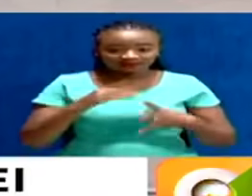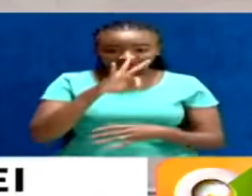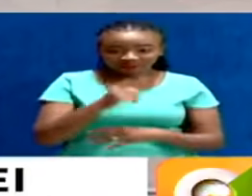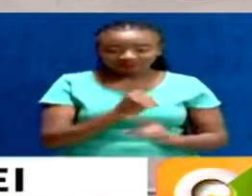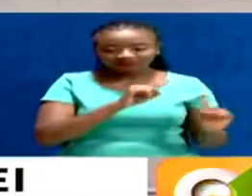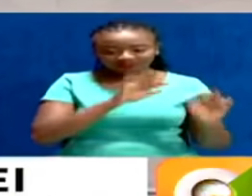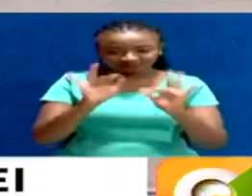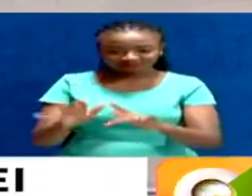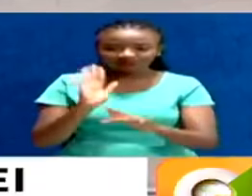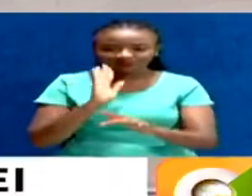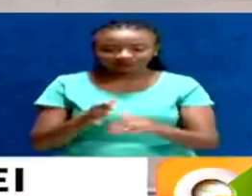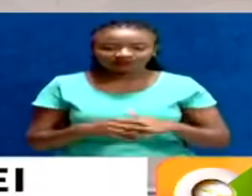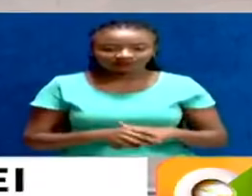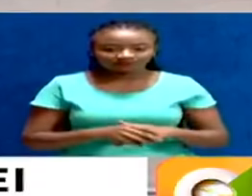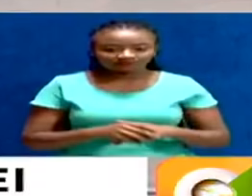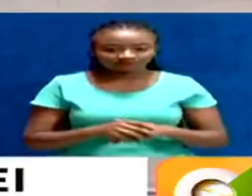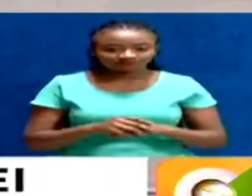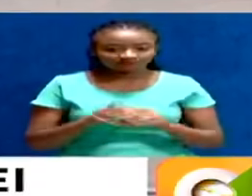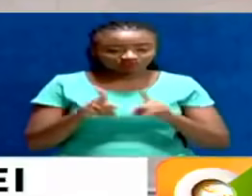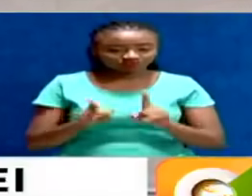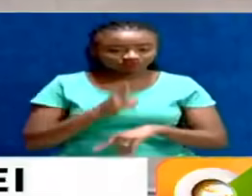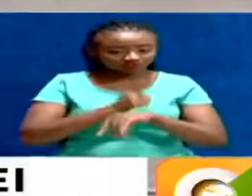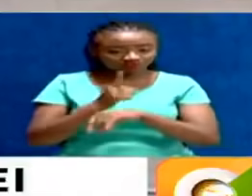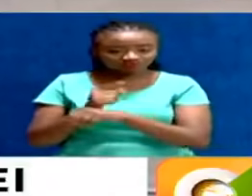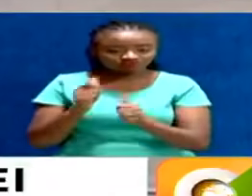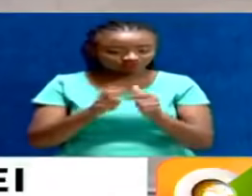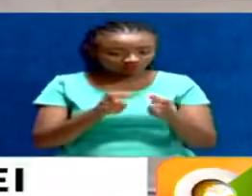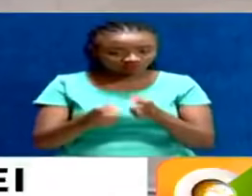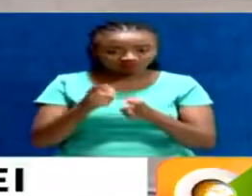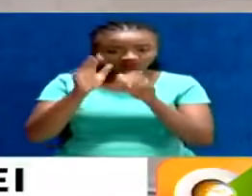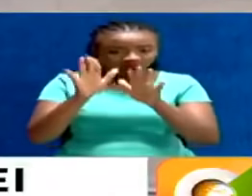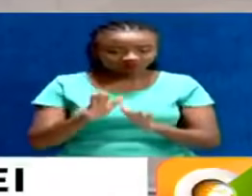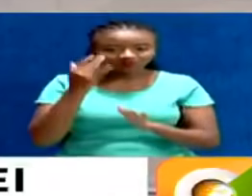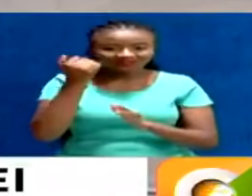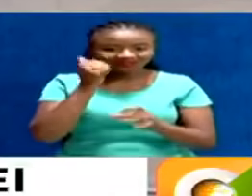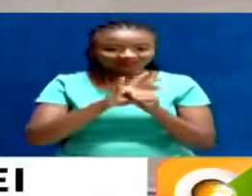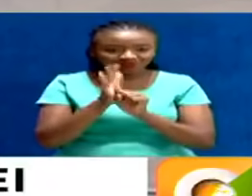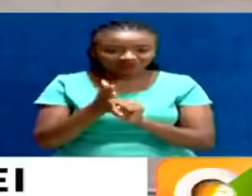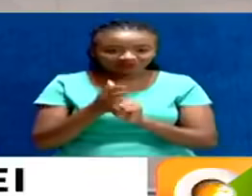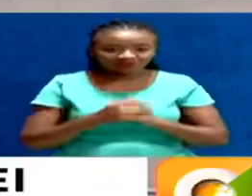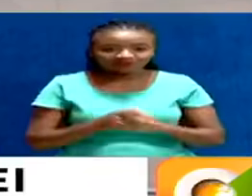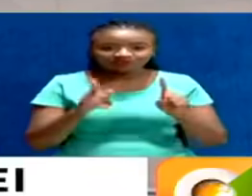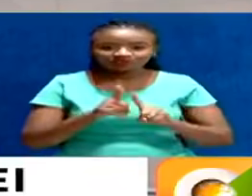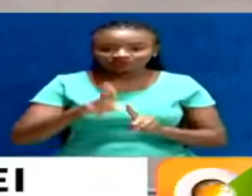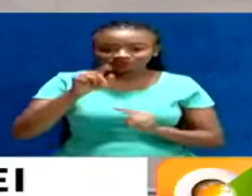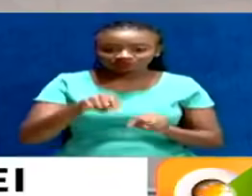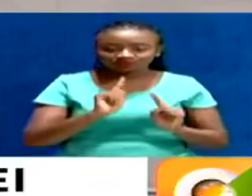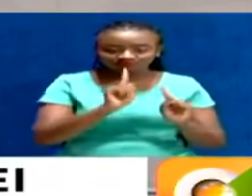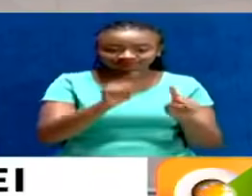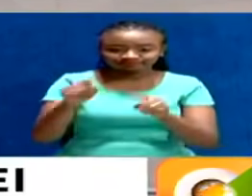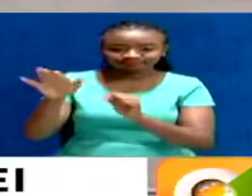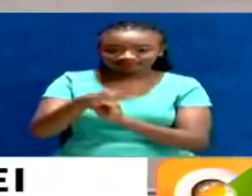wanatarajiwa kuhudhuria sherehe hizo, huku tahadhari ikitolewa dhidi ya maambukizi ya corona. Rais Kenyatta leo pia amekagua miradi ya